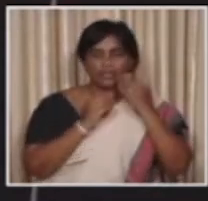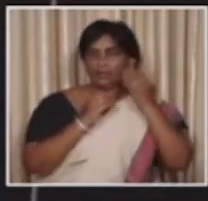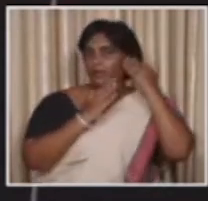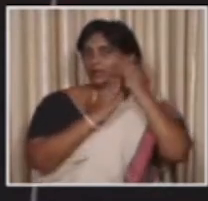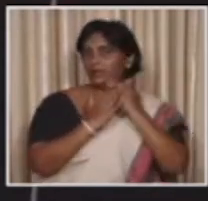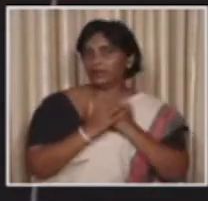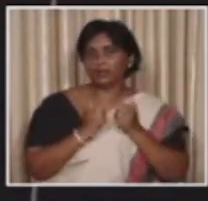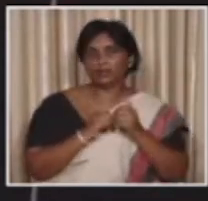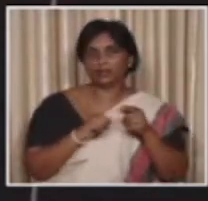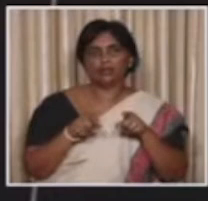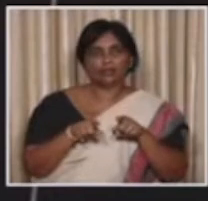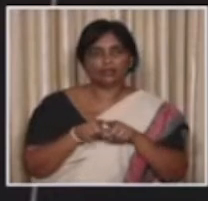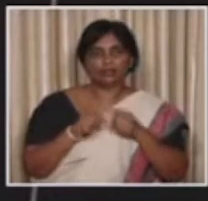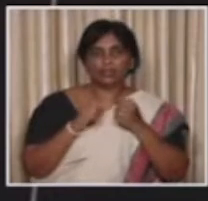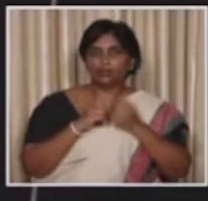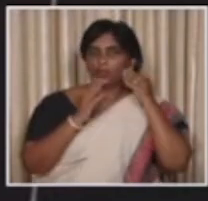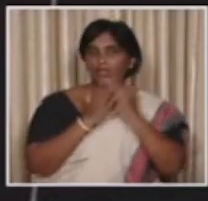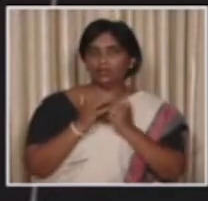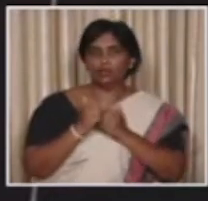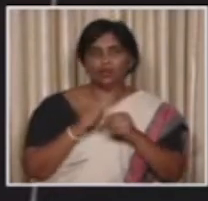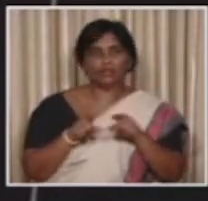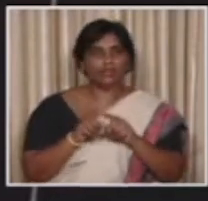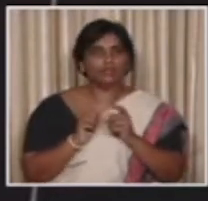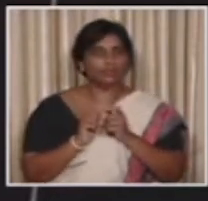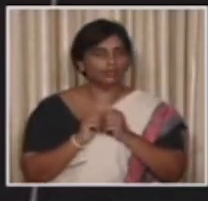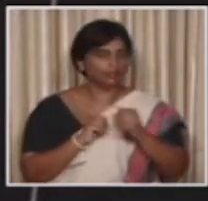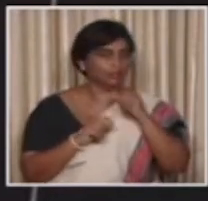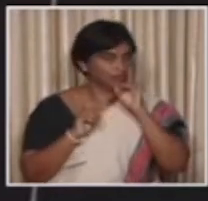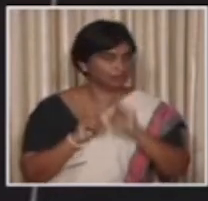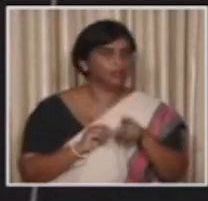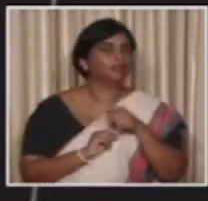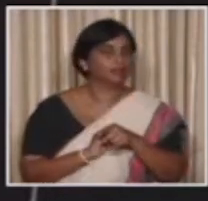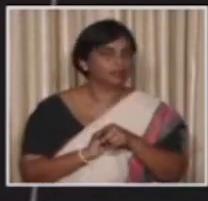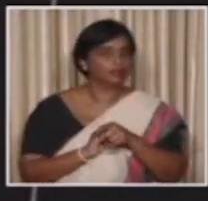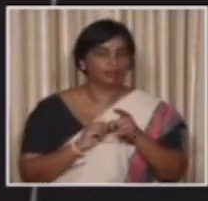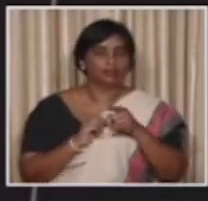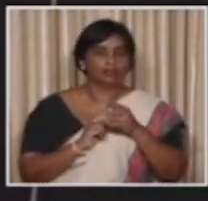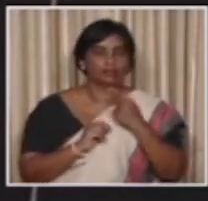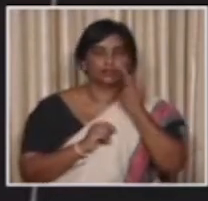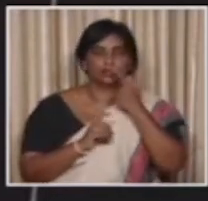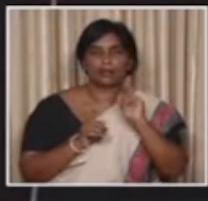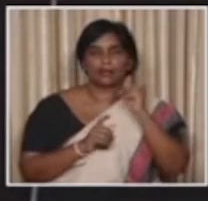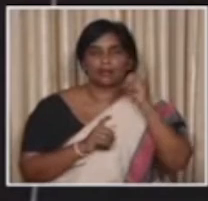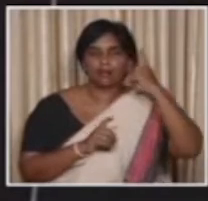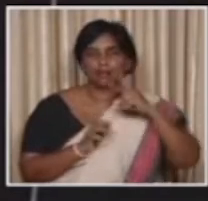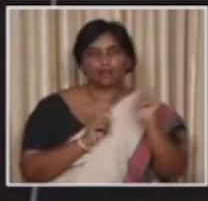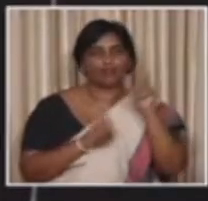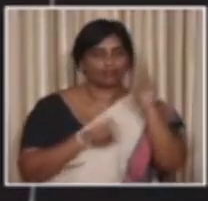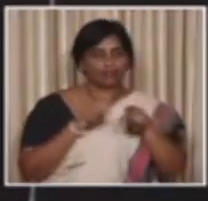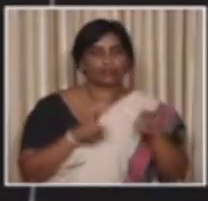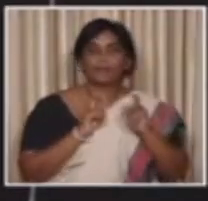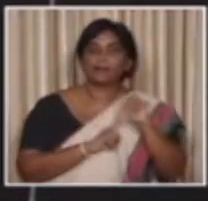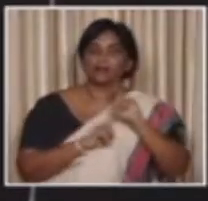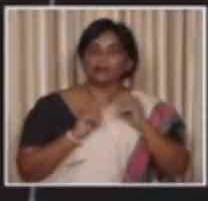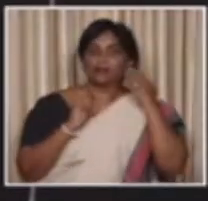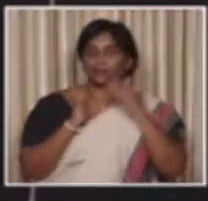පිරිසක් ඉන්නවා. ඒ විෂයන් ගැන දන්න කට්ටිය ඉන්නවා. දැන් අපි ගත්තොත් අපේ ඉන්නේ අර අහිංසක මැනේජ්මන්ට් රෙසිස්ටන්ස්ලා ටිකක්. හැබැයි මේ